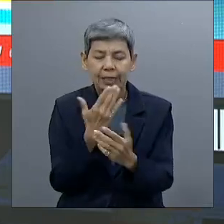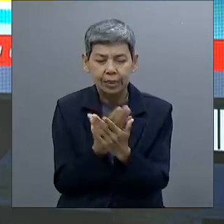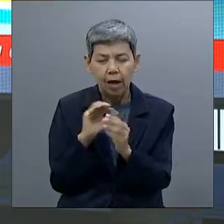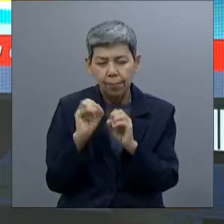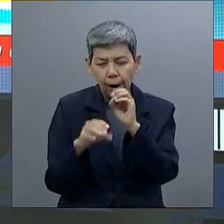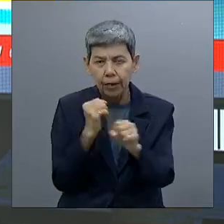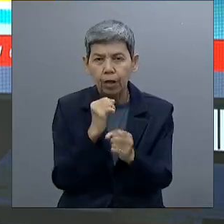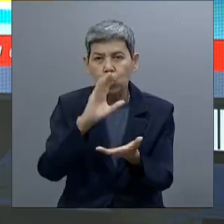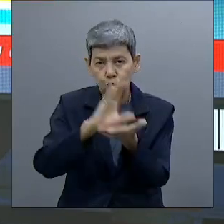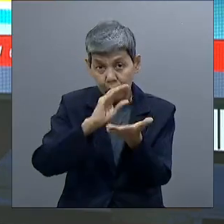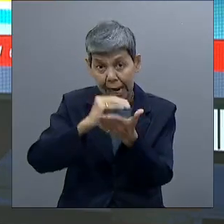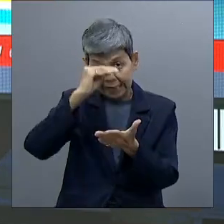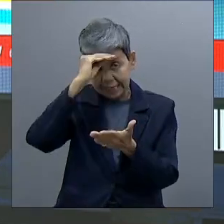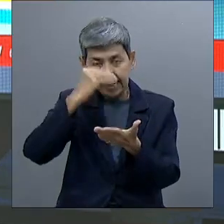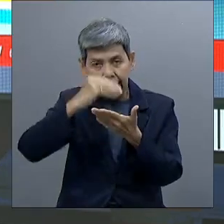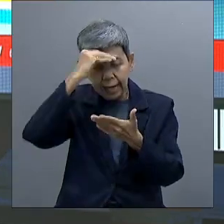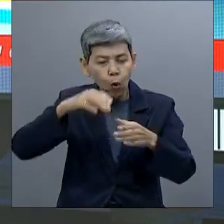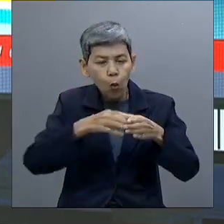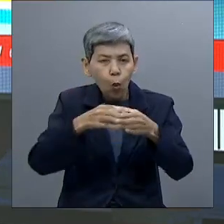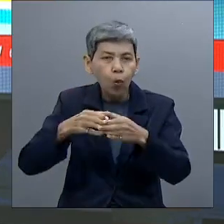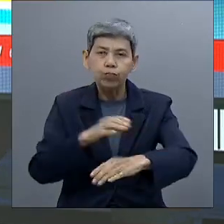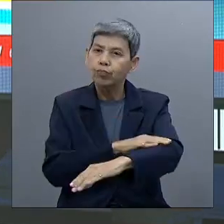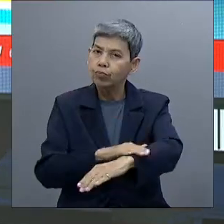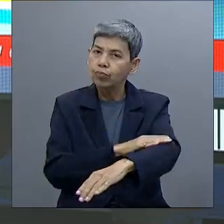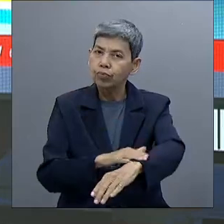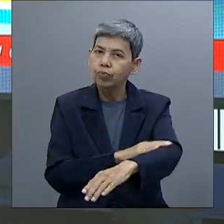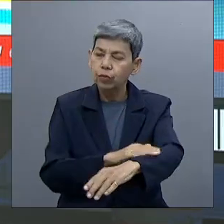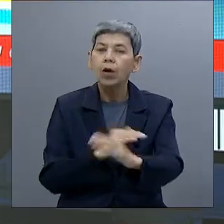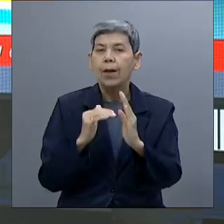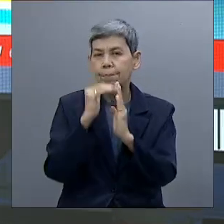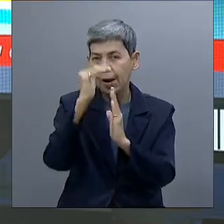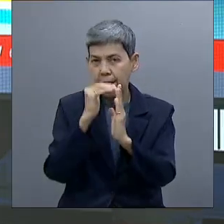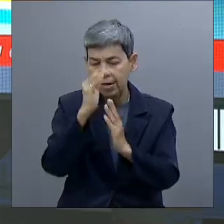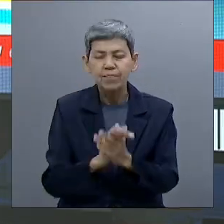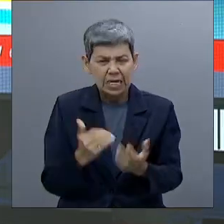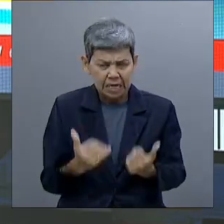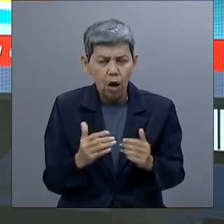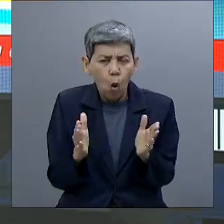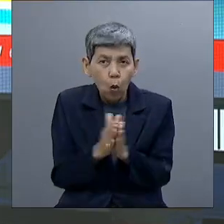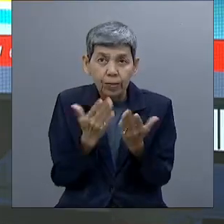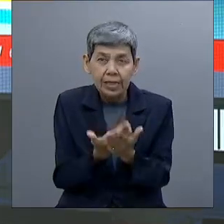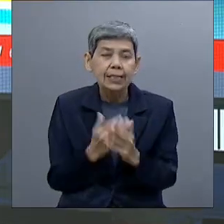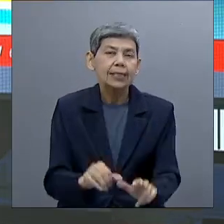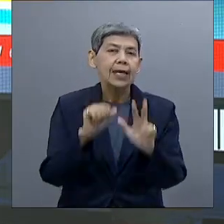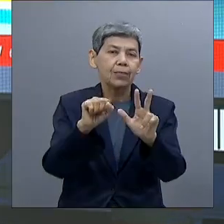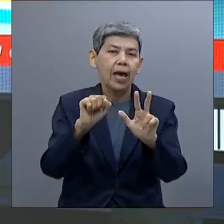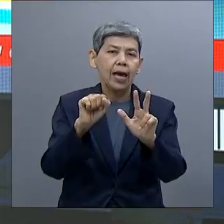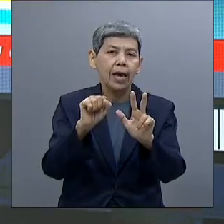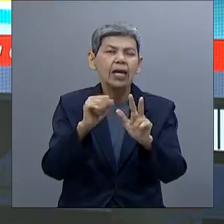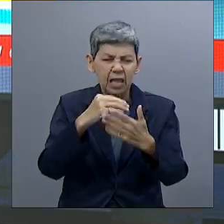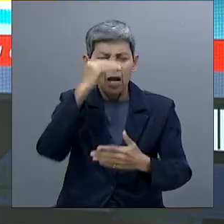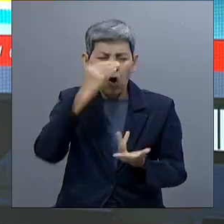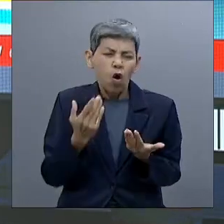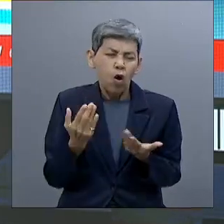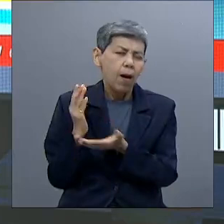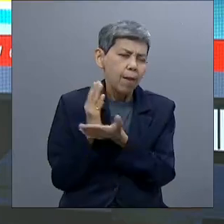ไปเป็นทุนการศึกษาให้กับเด็กๆกลุ่มชาติพันธุ์ที่อยู่ข้างบนนะคะตอนนี้ยอดรวมได้ประมาณ 300,000 กว่าบาทน้องๆยังคงรอเ